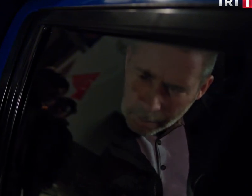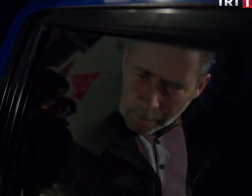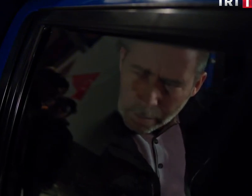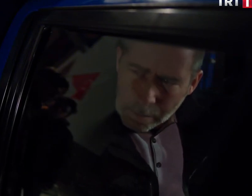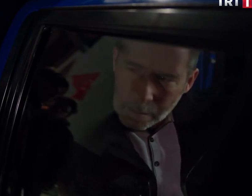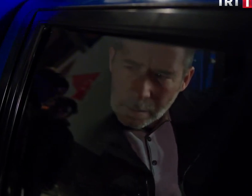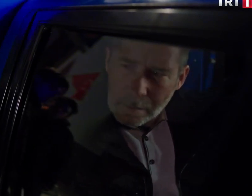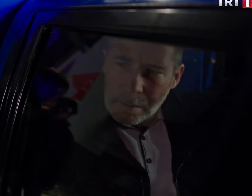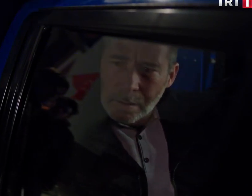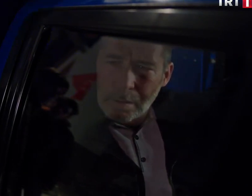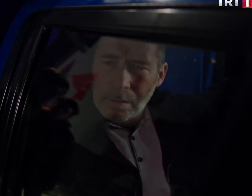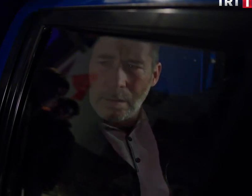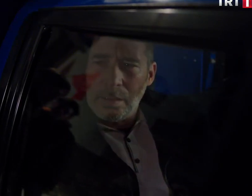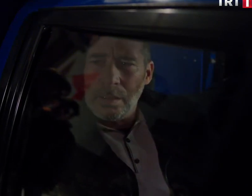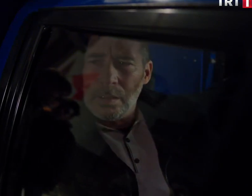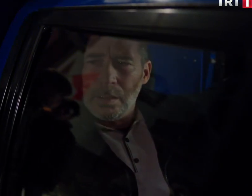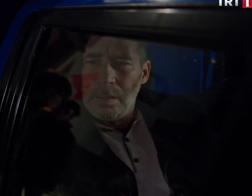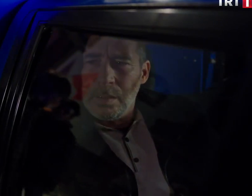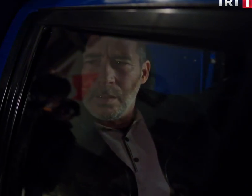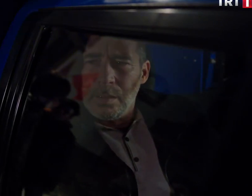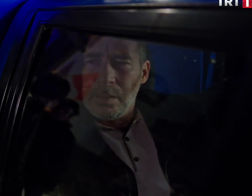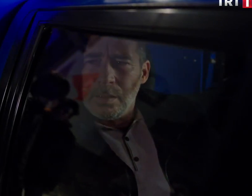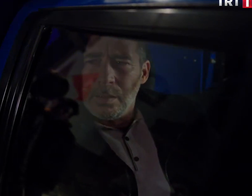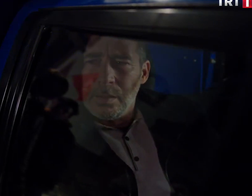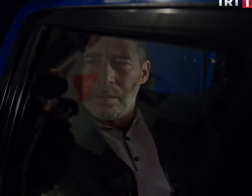Kaşları çatık dışarıya bakıyor.